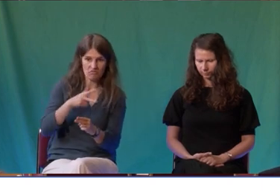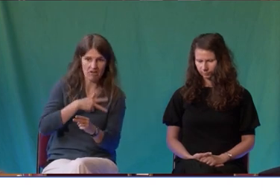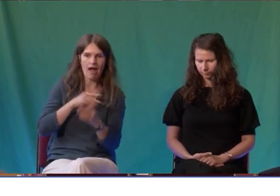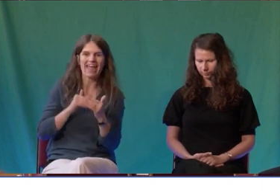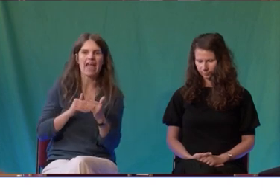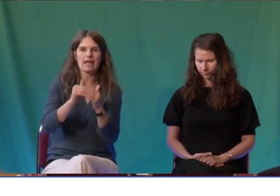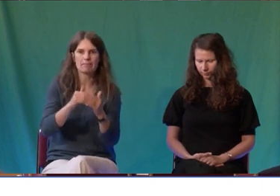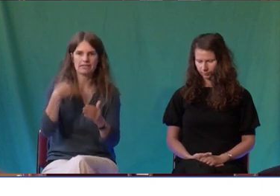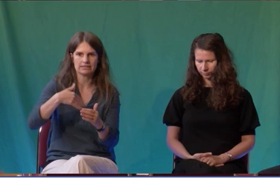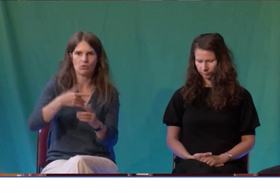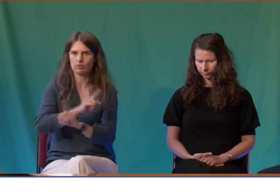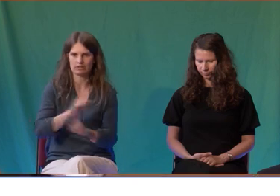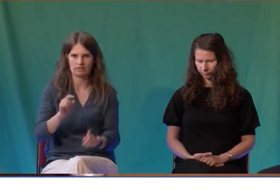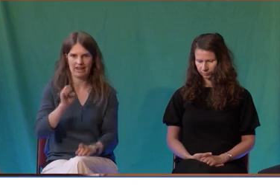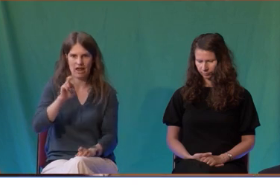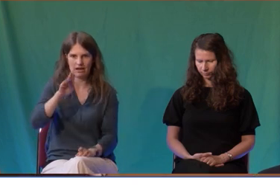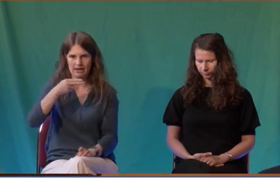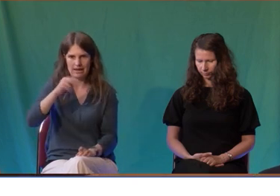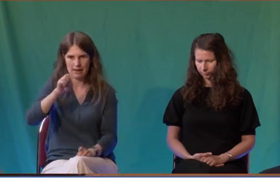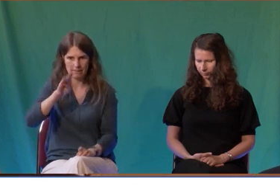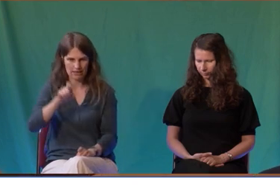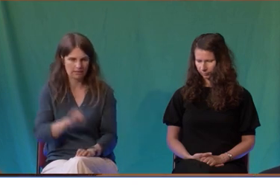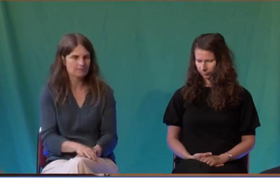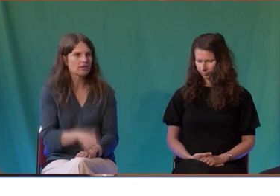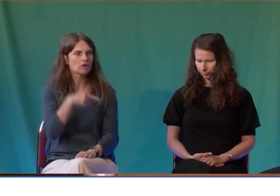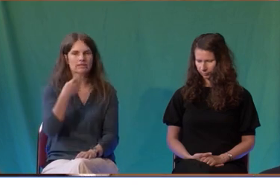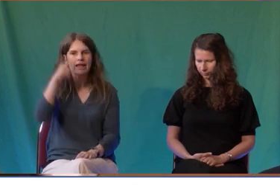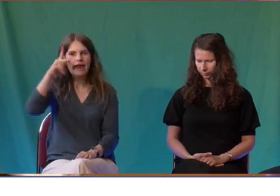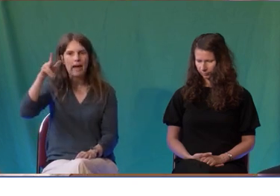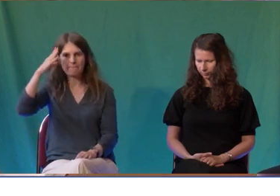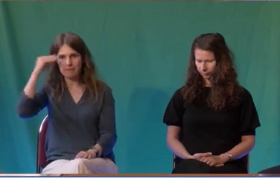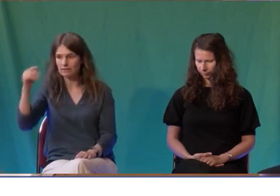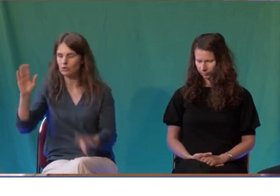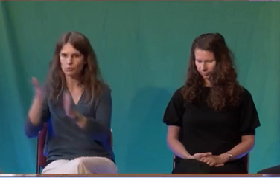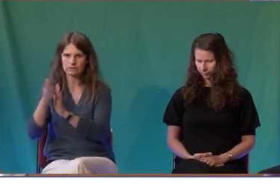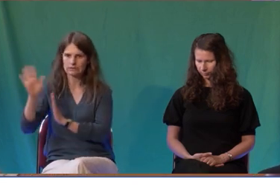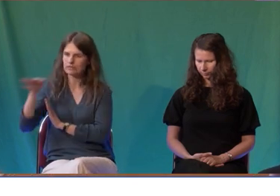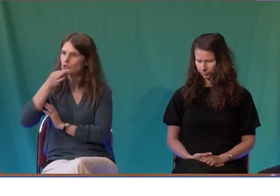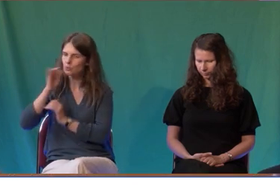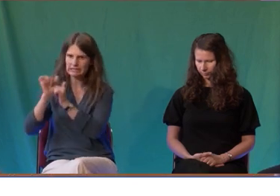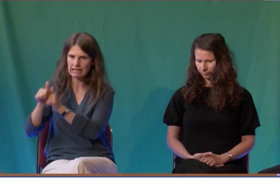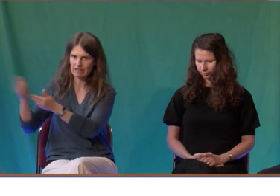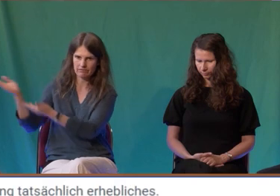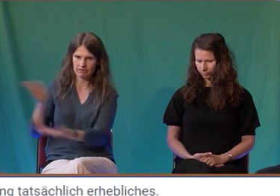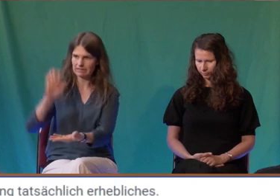ist Herr Mann hat uns sein den Blick auf die Jugendhilfe eröffnet und hat zur